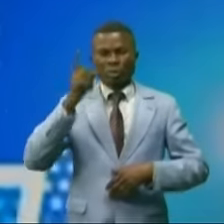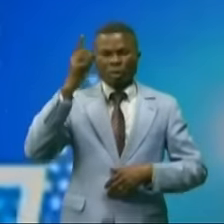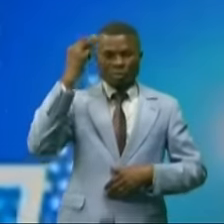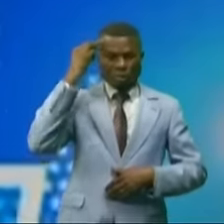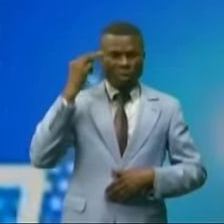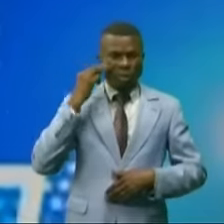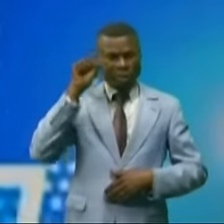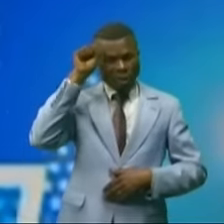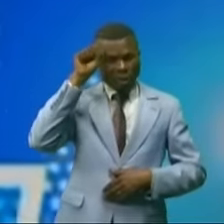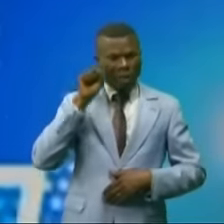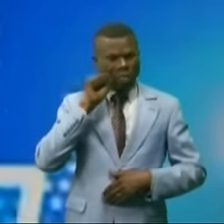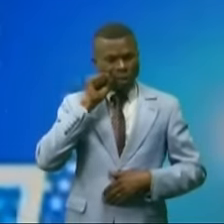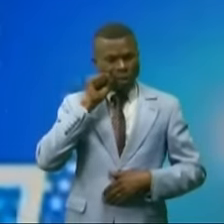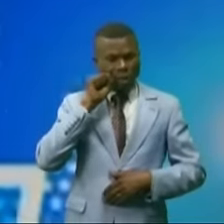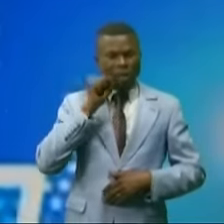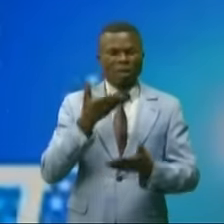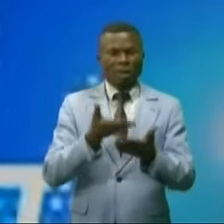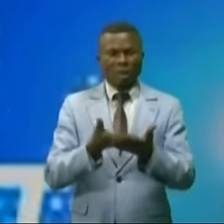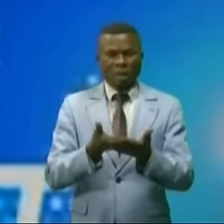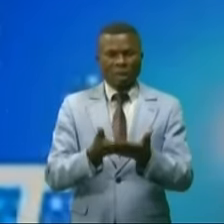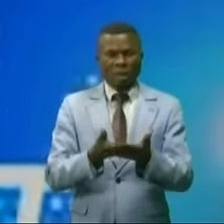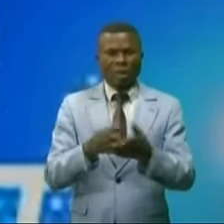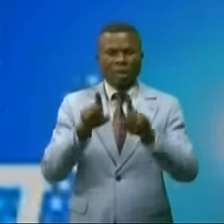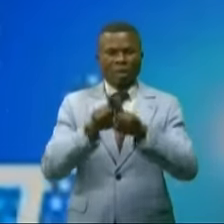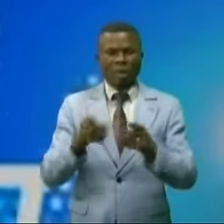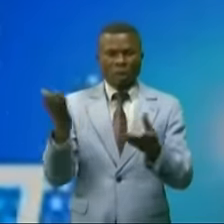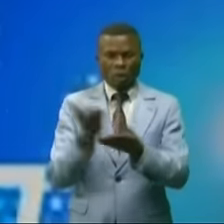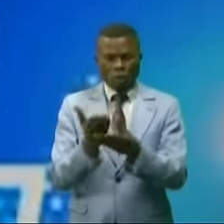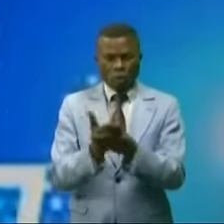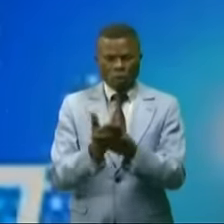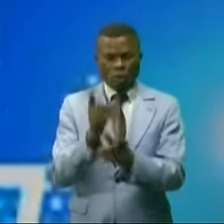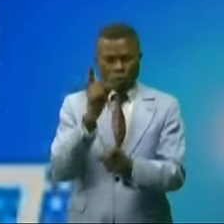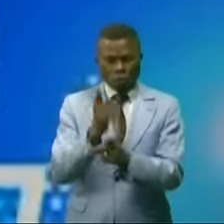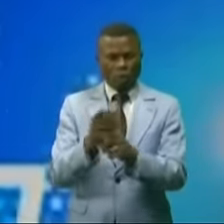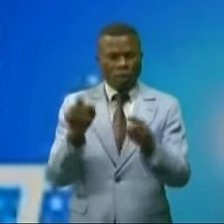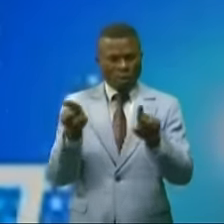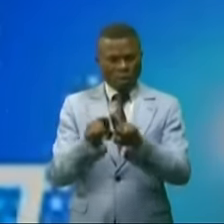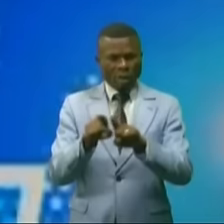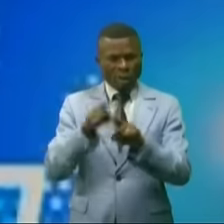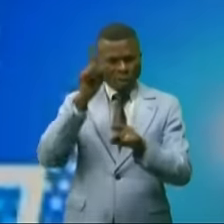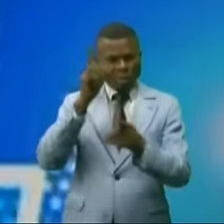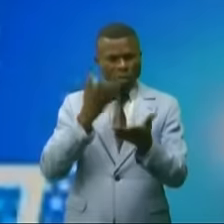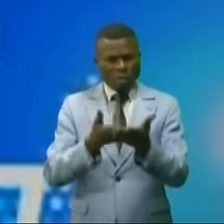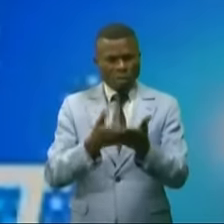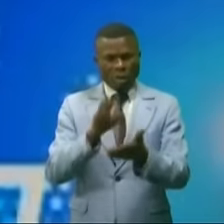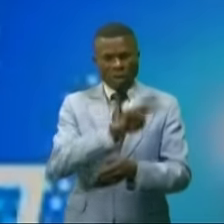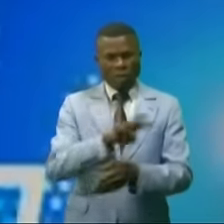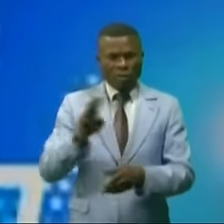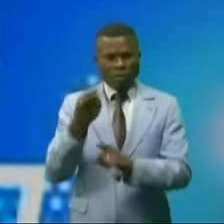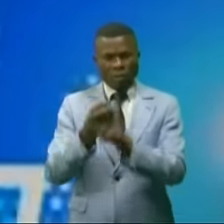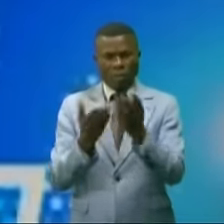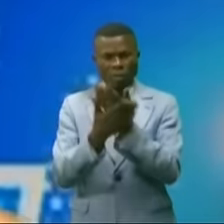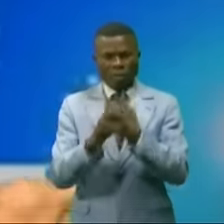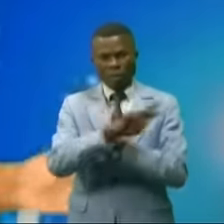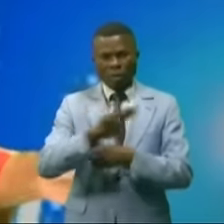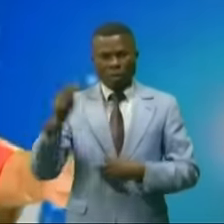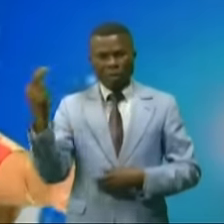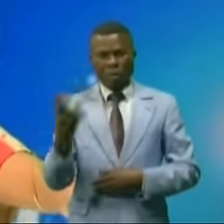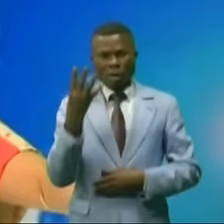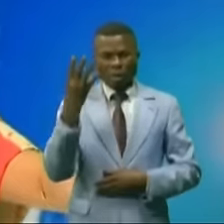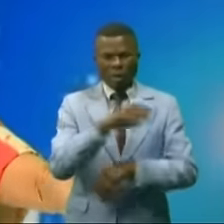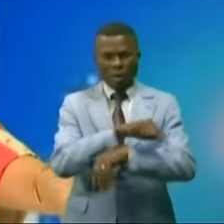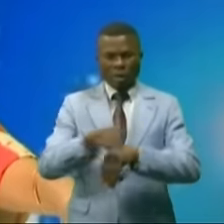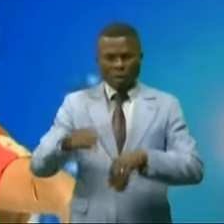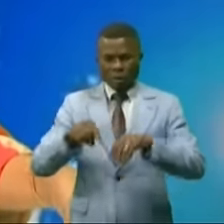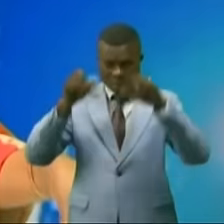Tuluka, première ministre, pour copie certifiée conforme à l'original le 22 juillet 2024, le